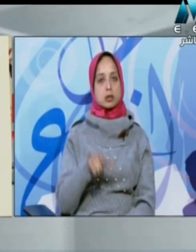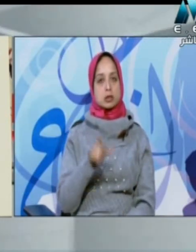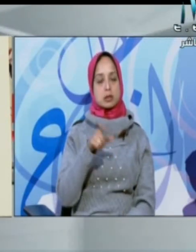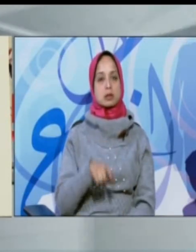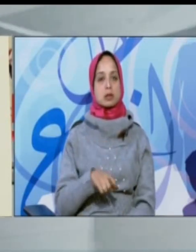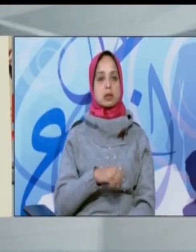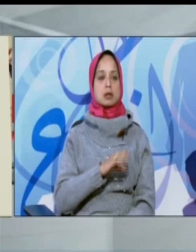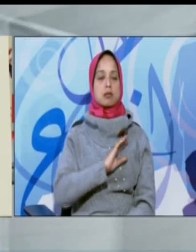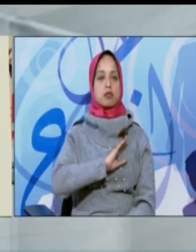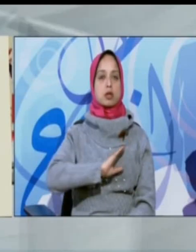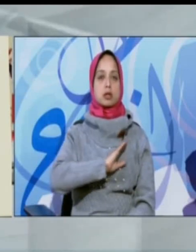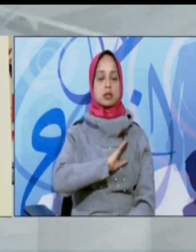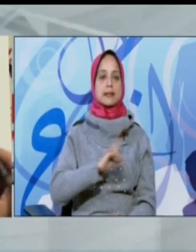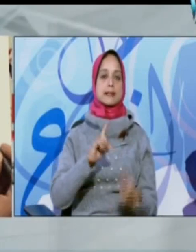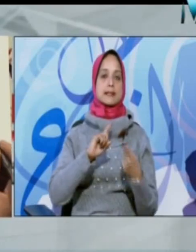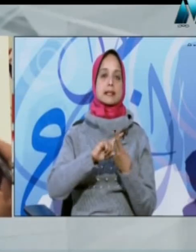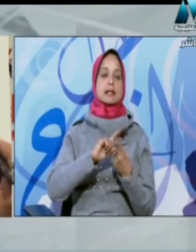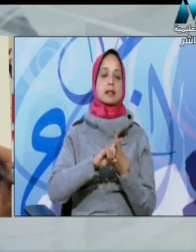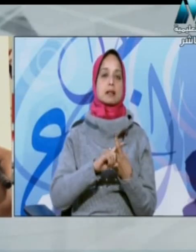زائد جنود